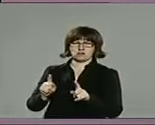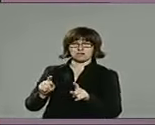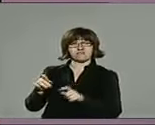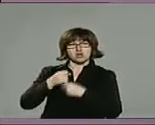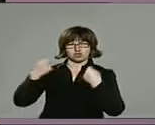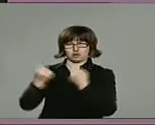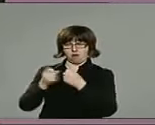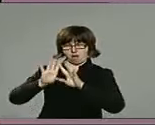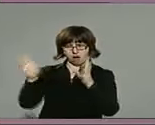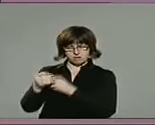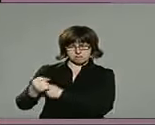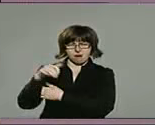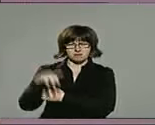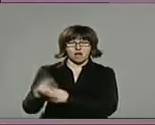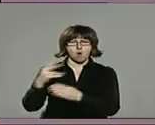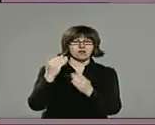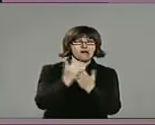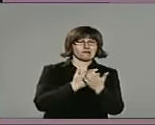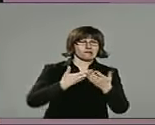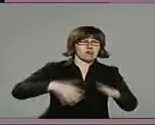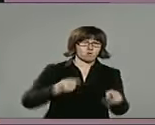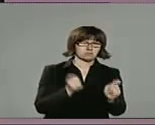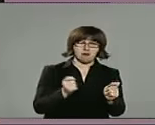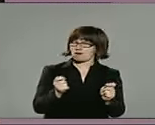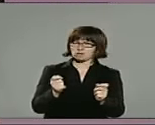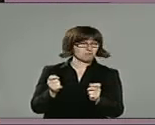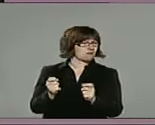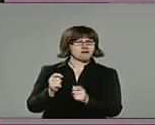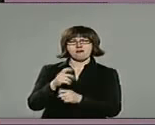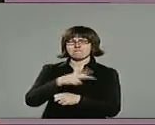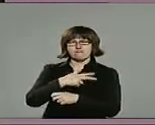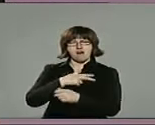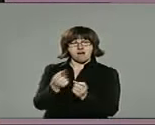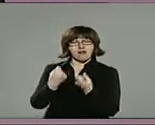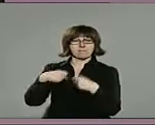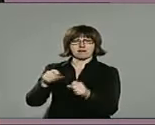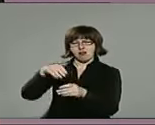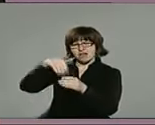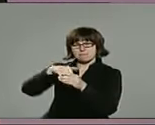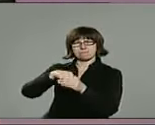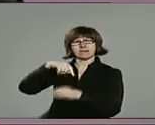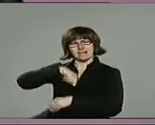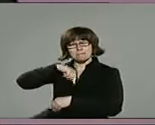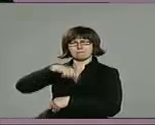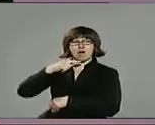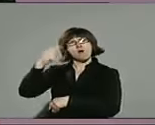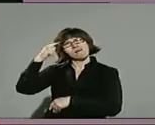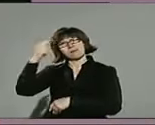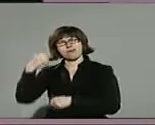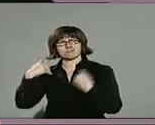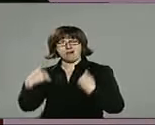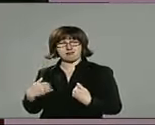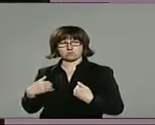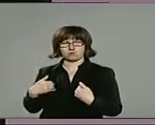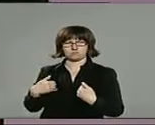allmächtigen Staat noch einem regellosen Markt. Dieser wahre Liberalismus ist vor allem eine innere und eine Geisteshaltung. Sie